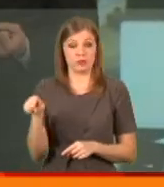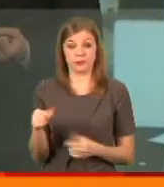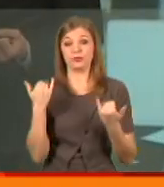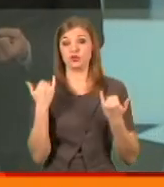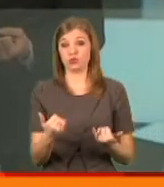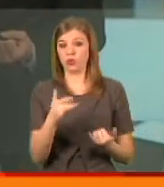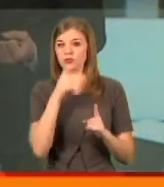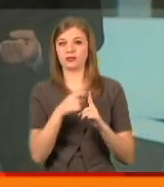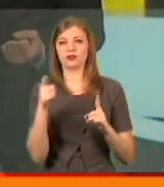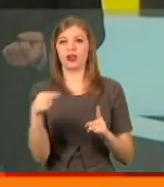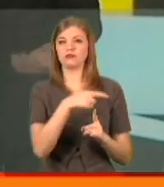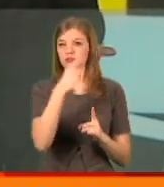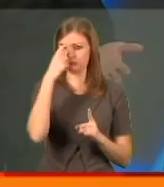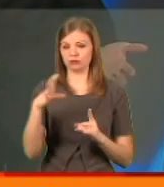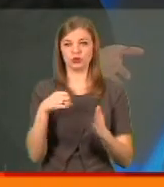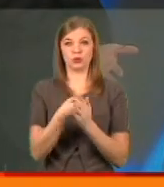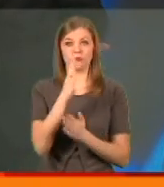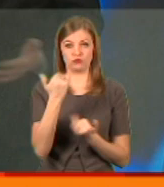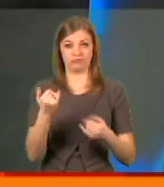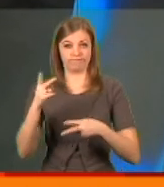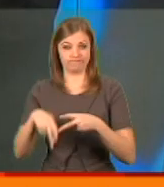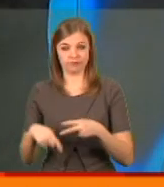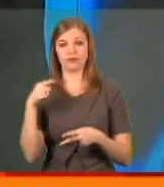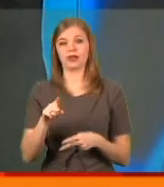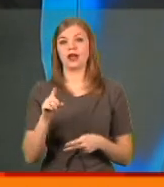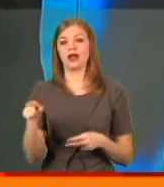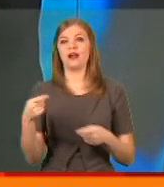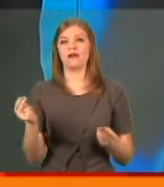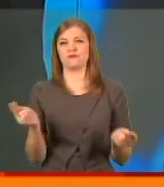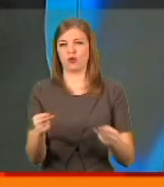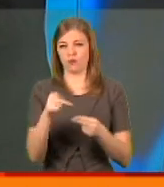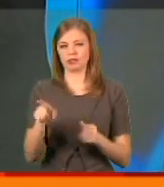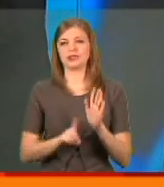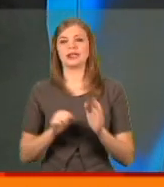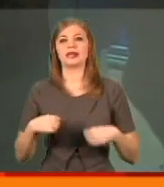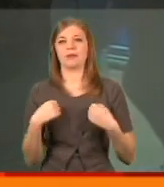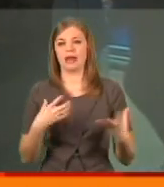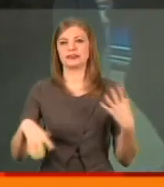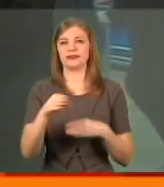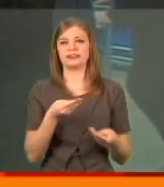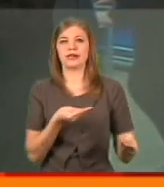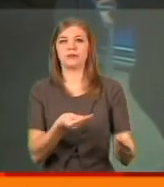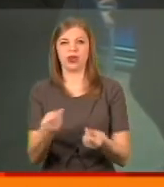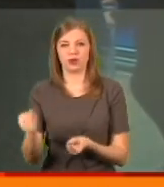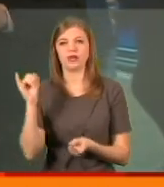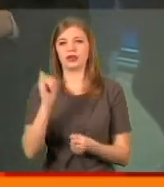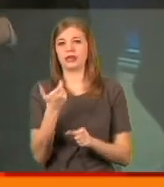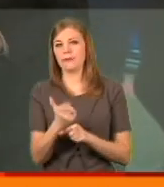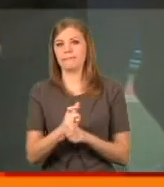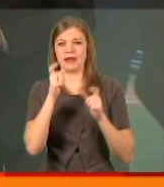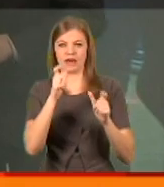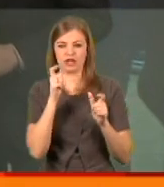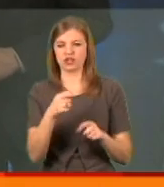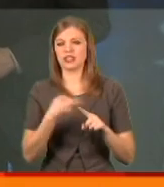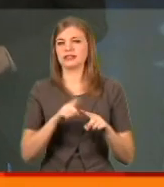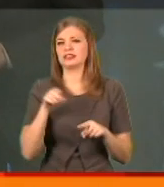Сьогодні ж, бо термін британського ультиматуму спливає. Пропагандистський рупор Кремля намагається всіх переконати і перекричати. То